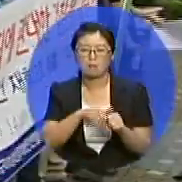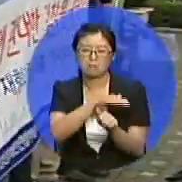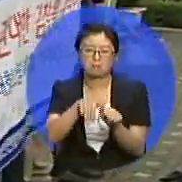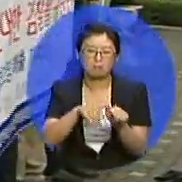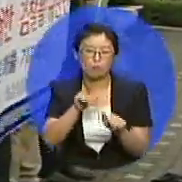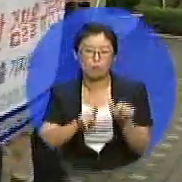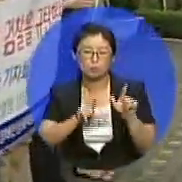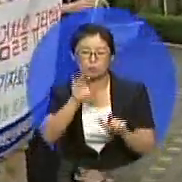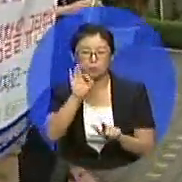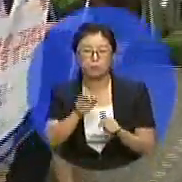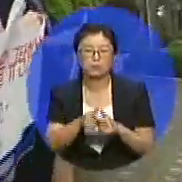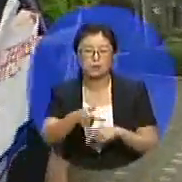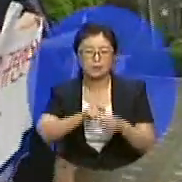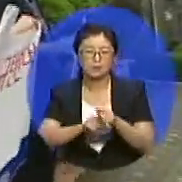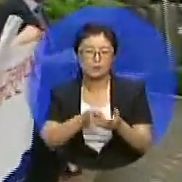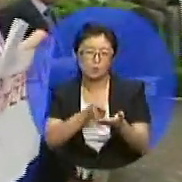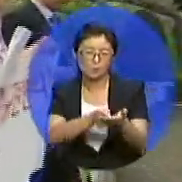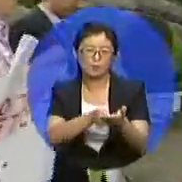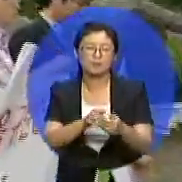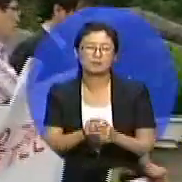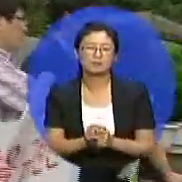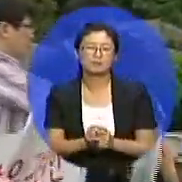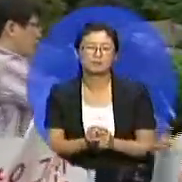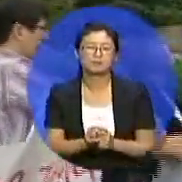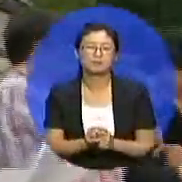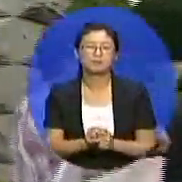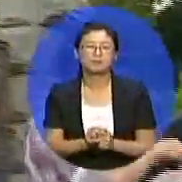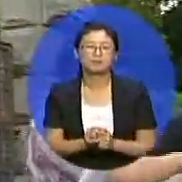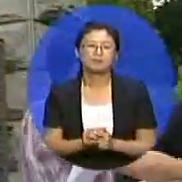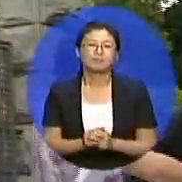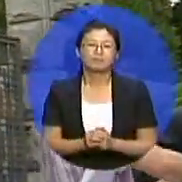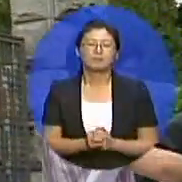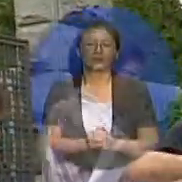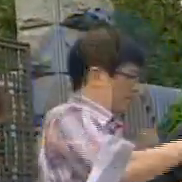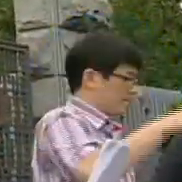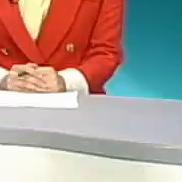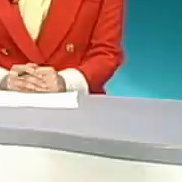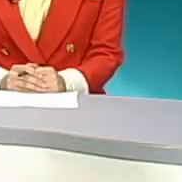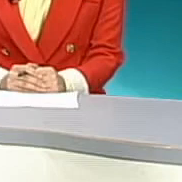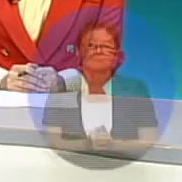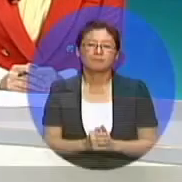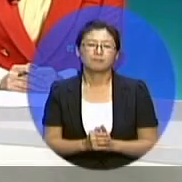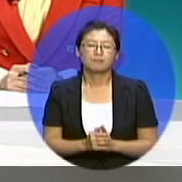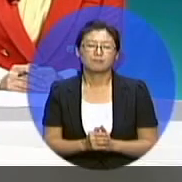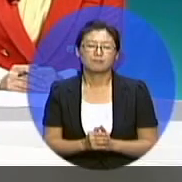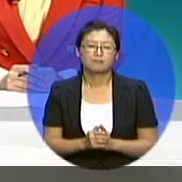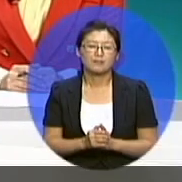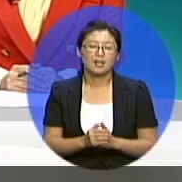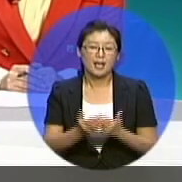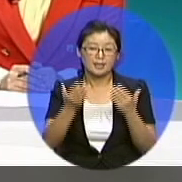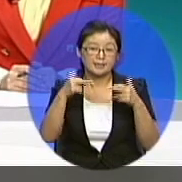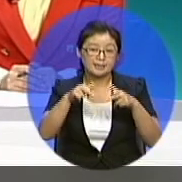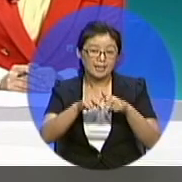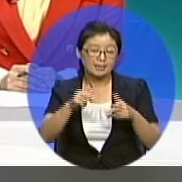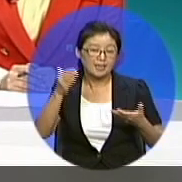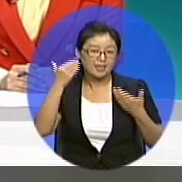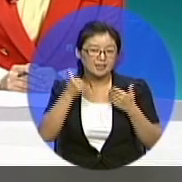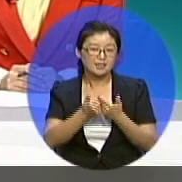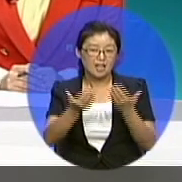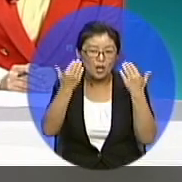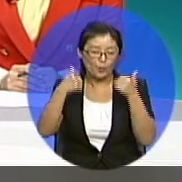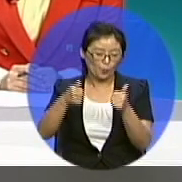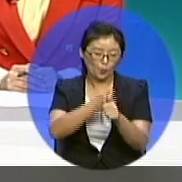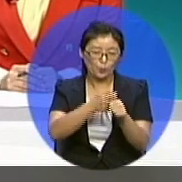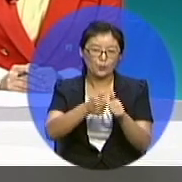즉각적이고 적극적인 수사를 요구했습니다. 복지TV 뉴스 박고은입니다. 학계에서 장애 학생들의 학교폭력